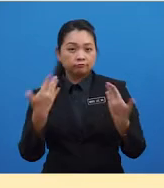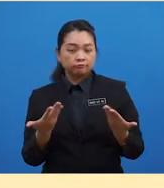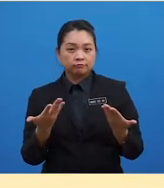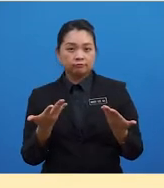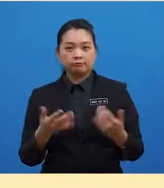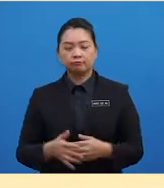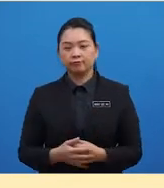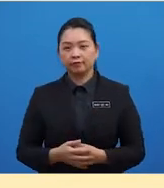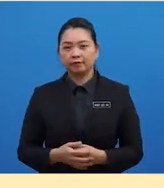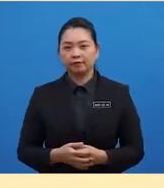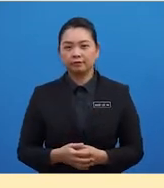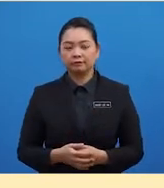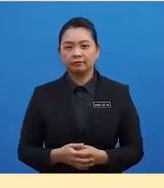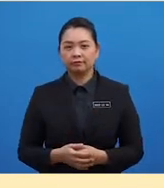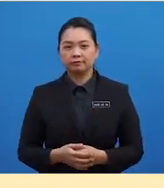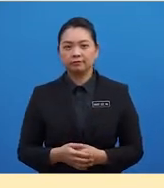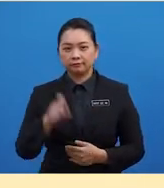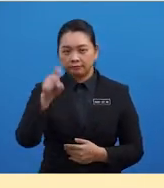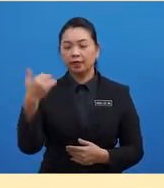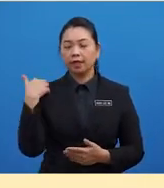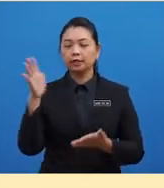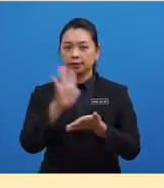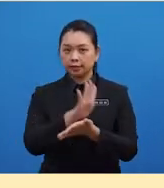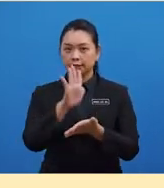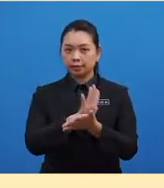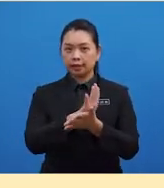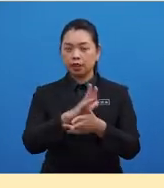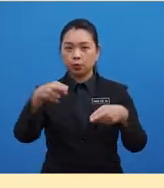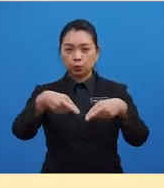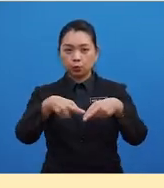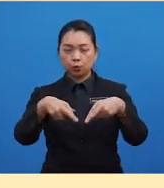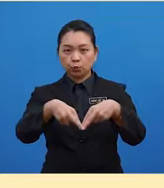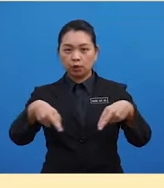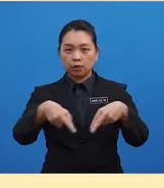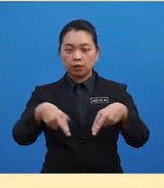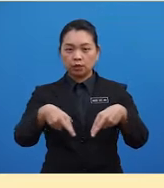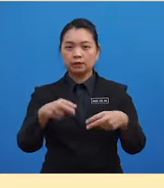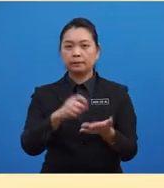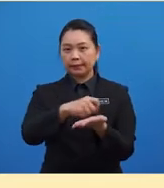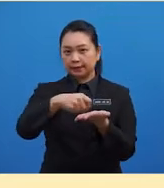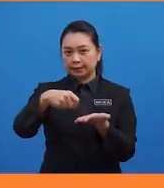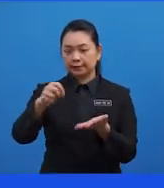caranya. Pastikan anda bersedia dengan kertas, pembaris dan juga pensel.